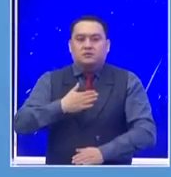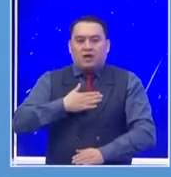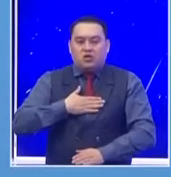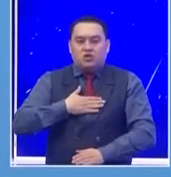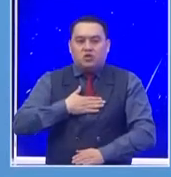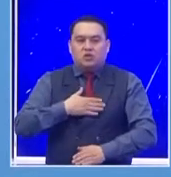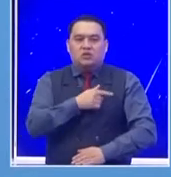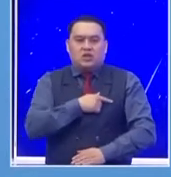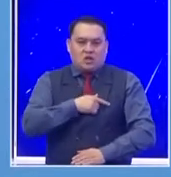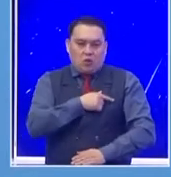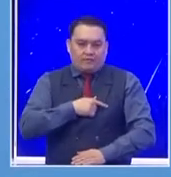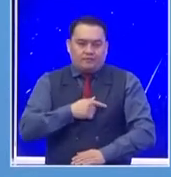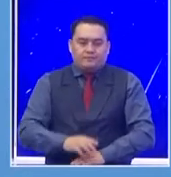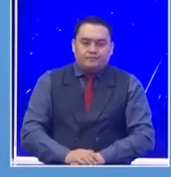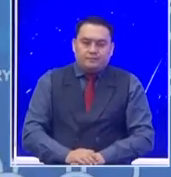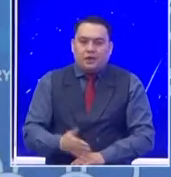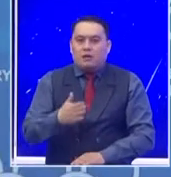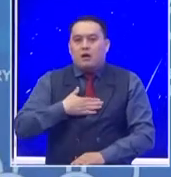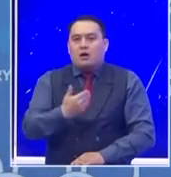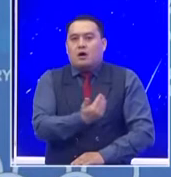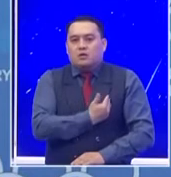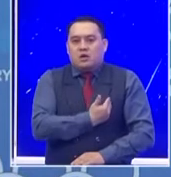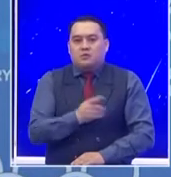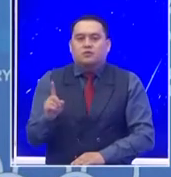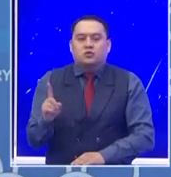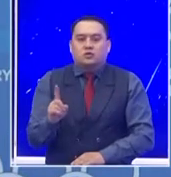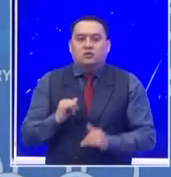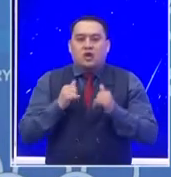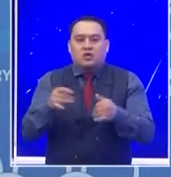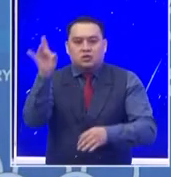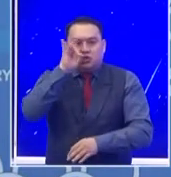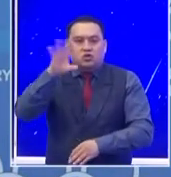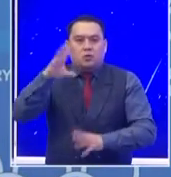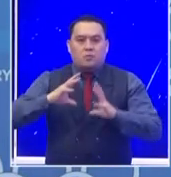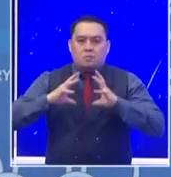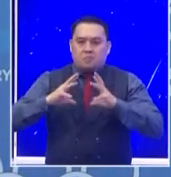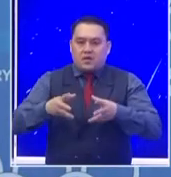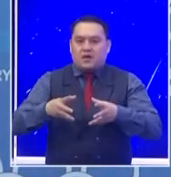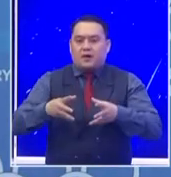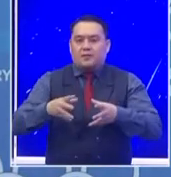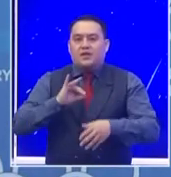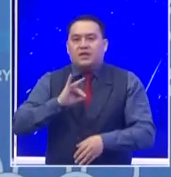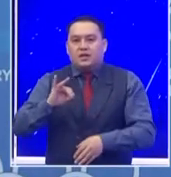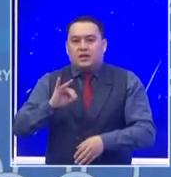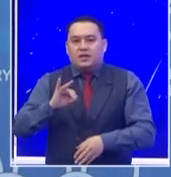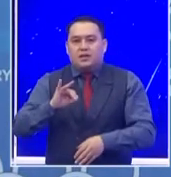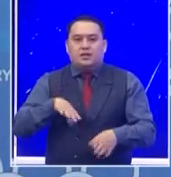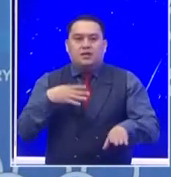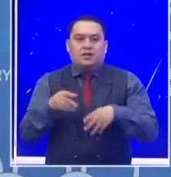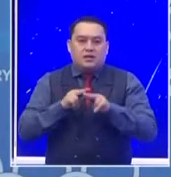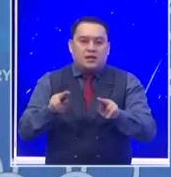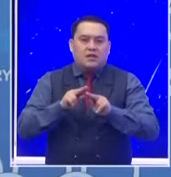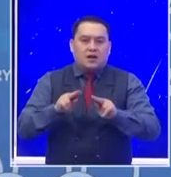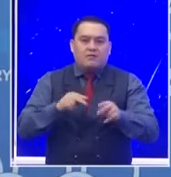тренеров я бы хотела стать знаменитой чемпионкой мира и тренировать